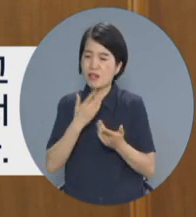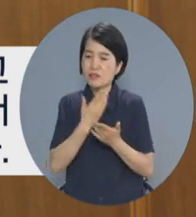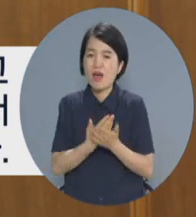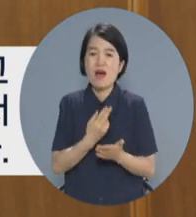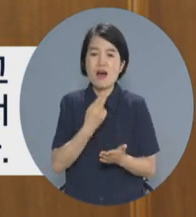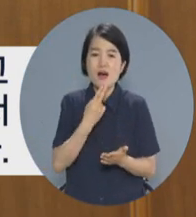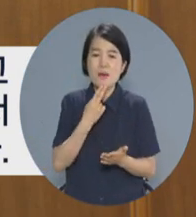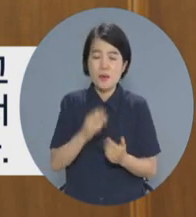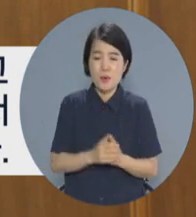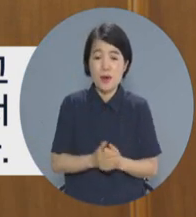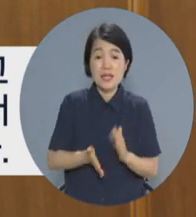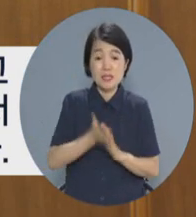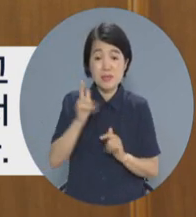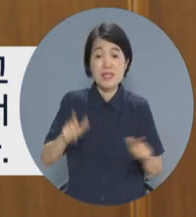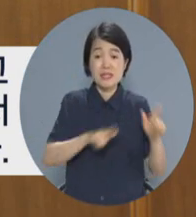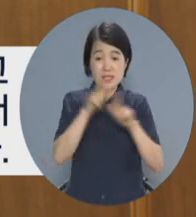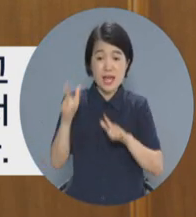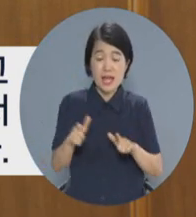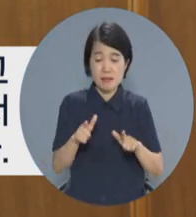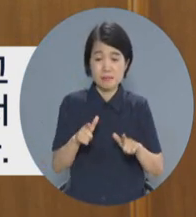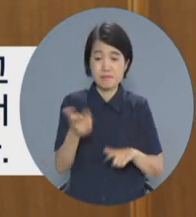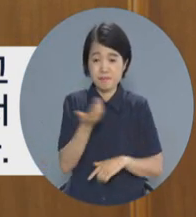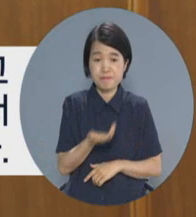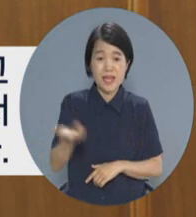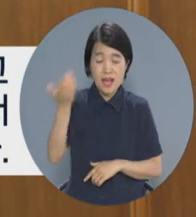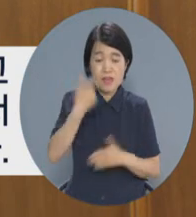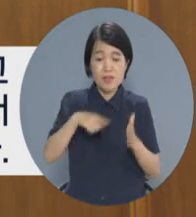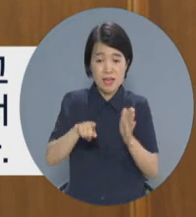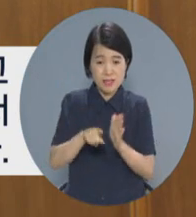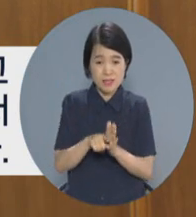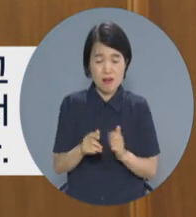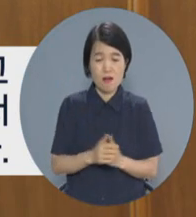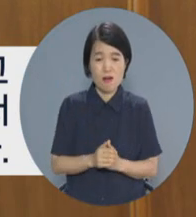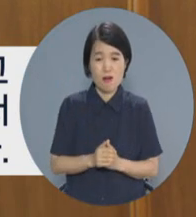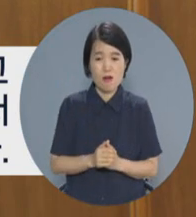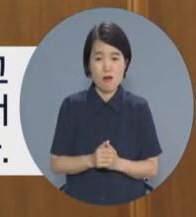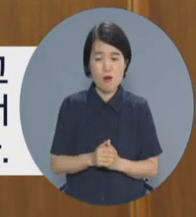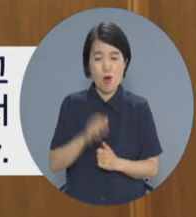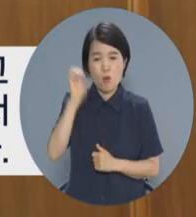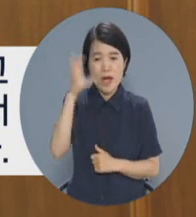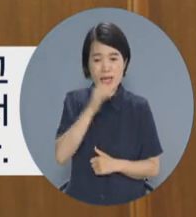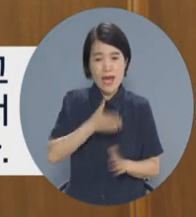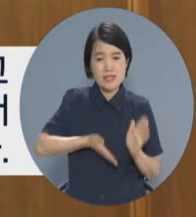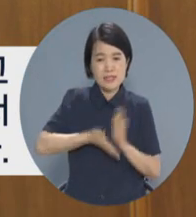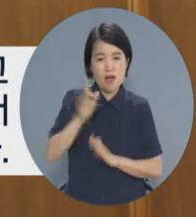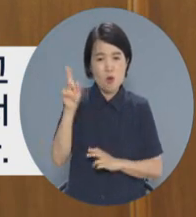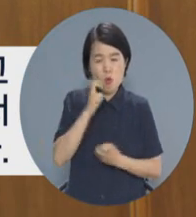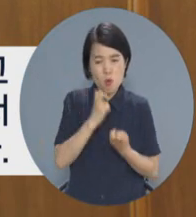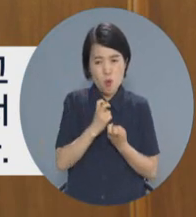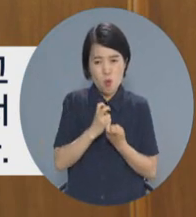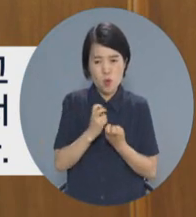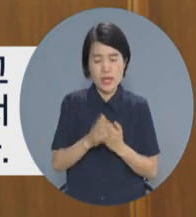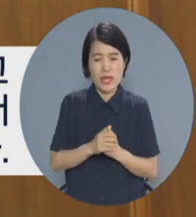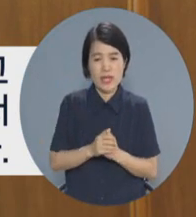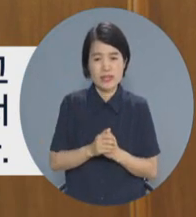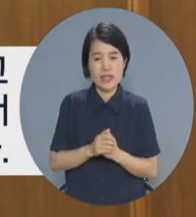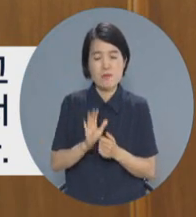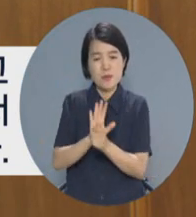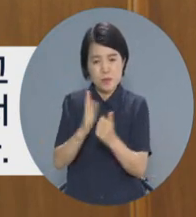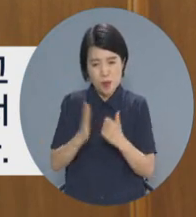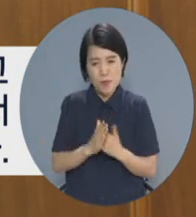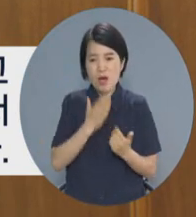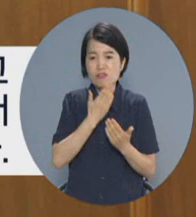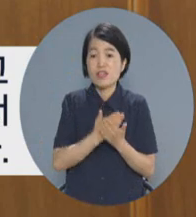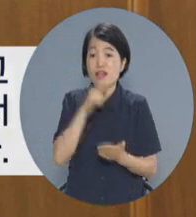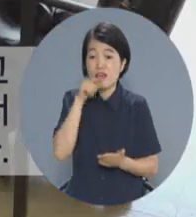중요한 것은 아니고 방금 말씀드린 시민의 삶의 질 향상을 위해서 우리가 어떻게 서로 협조해 갈 것이냐 하는